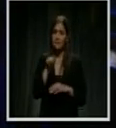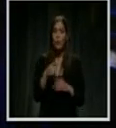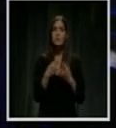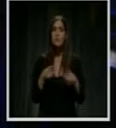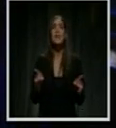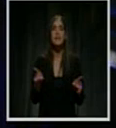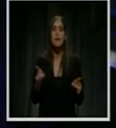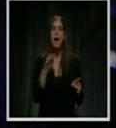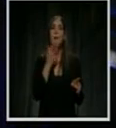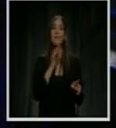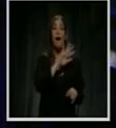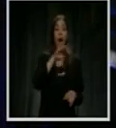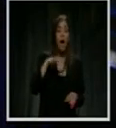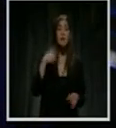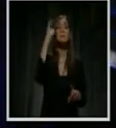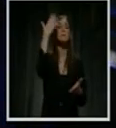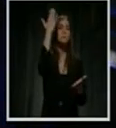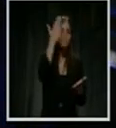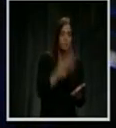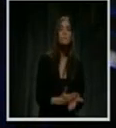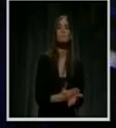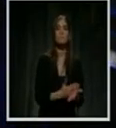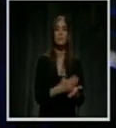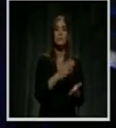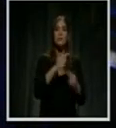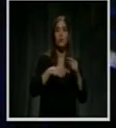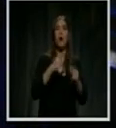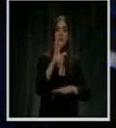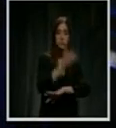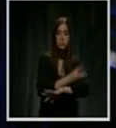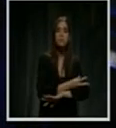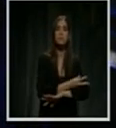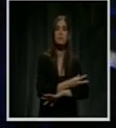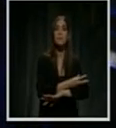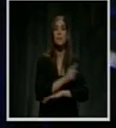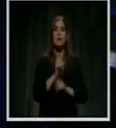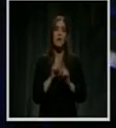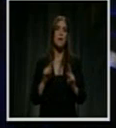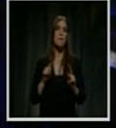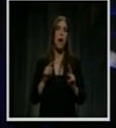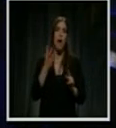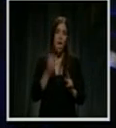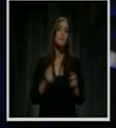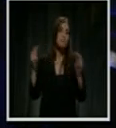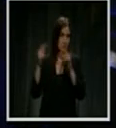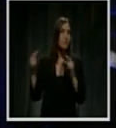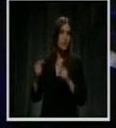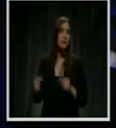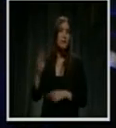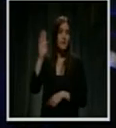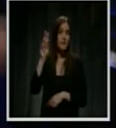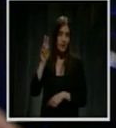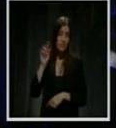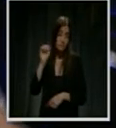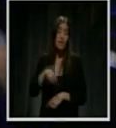xi ħadd huwa konvint mit-tisħiħ ambjentali u mela m'għandniex sfidi. Ta' żgur li għandna sfidi. Imma l-isfidi telibhom billi jkollok pjan li